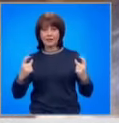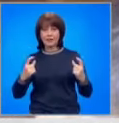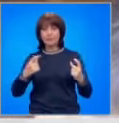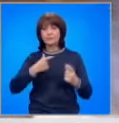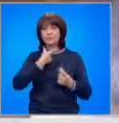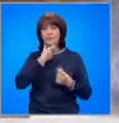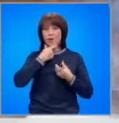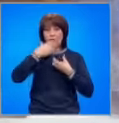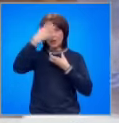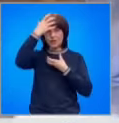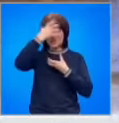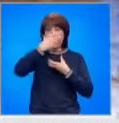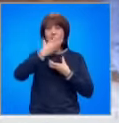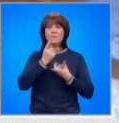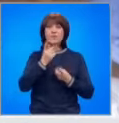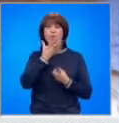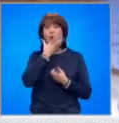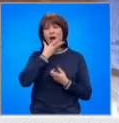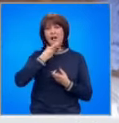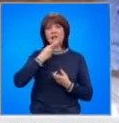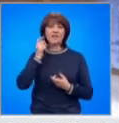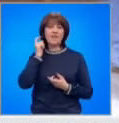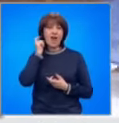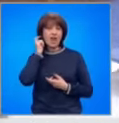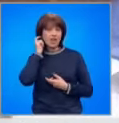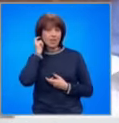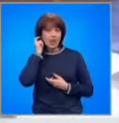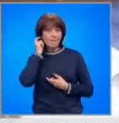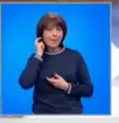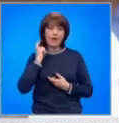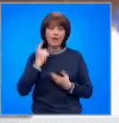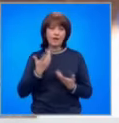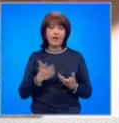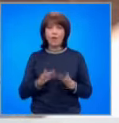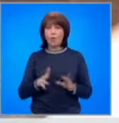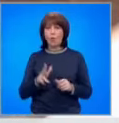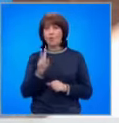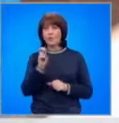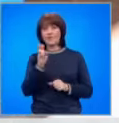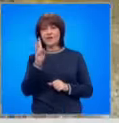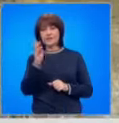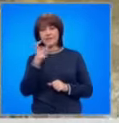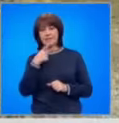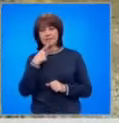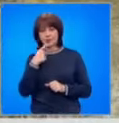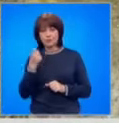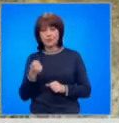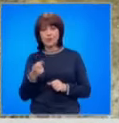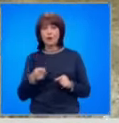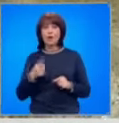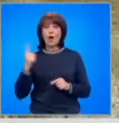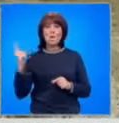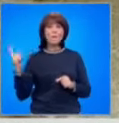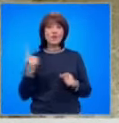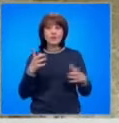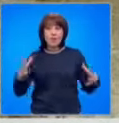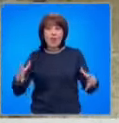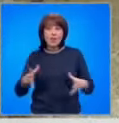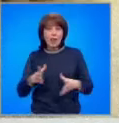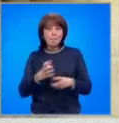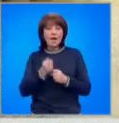череп. Много красива дама е била, може би около 20-30 годишна. Това е първата находка в района